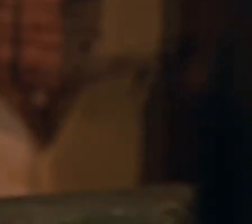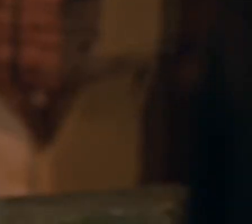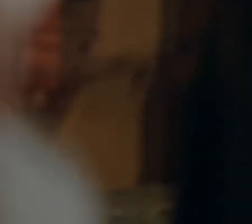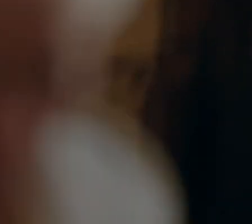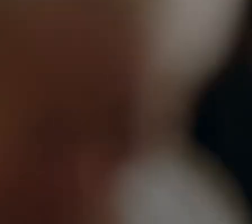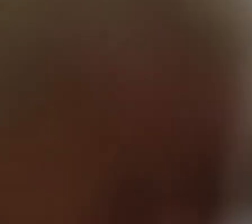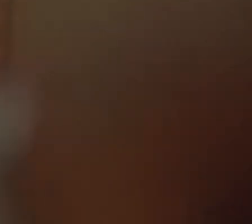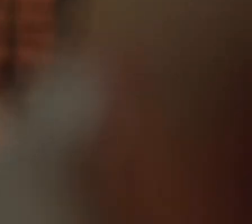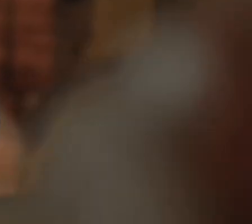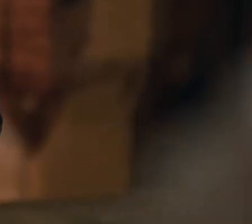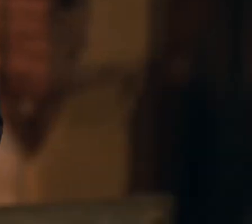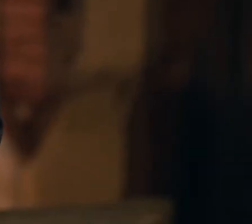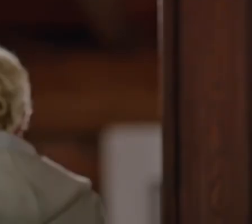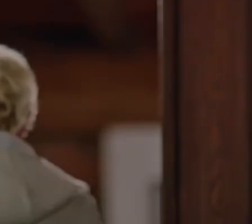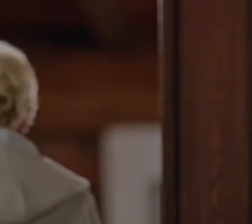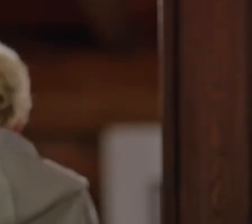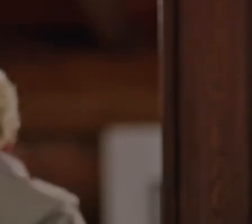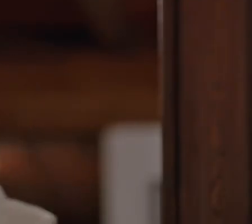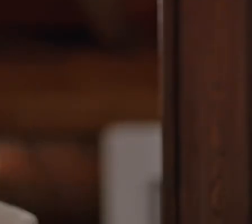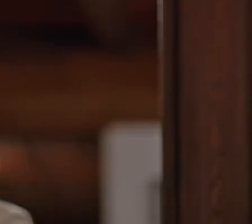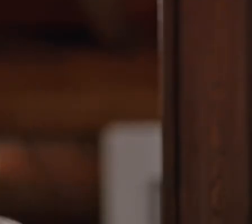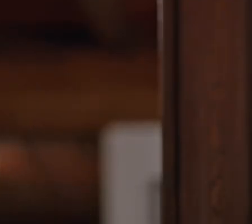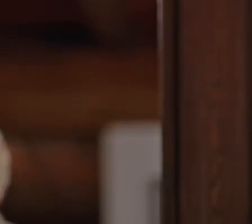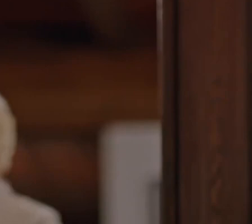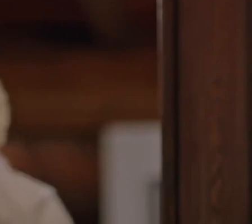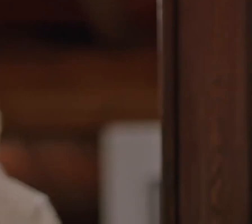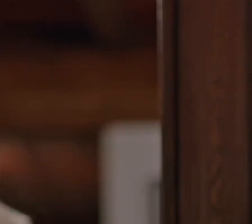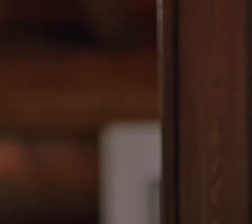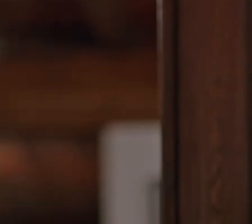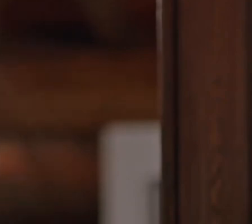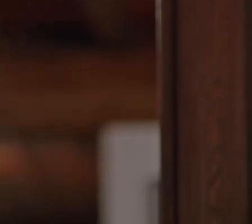Alev başını çevirince o tarafa yürüyen İbrahim'le göz göze geldi.